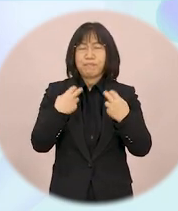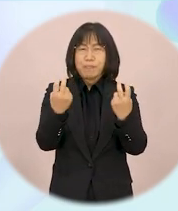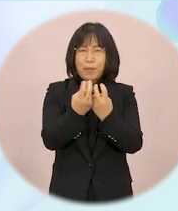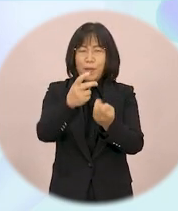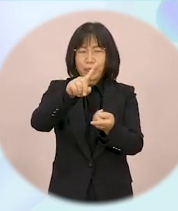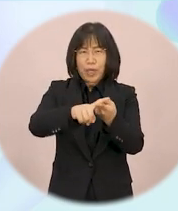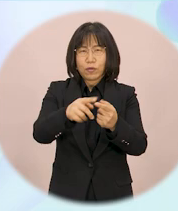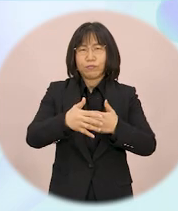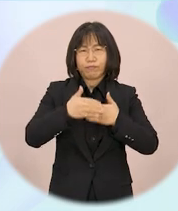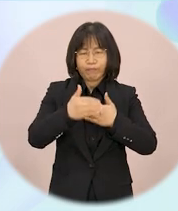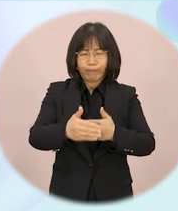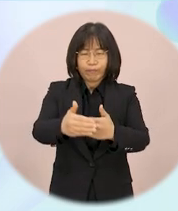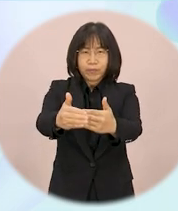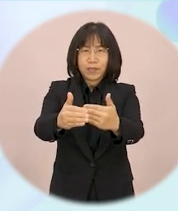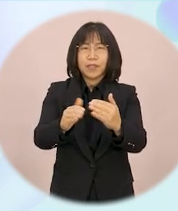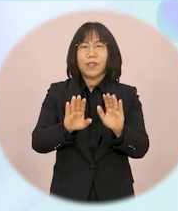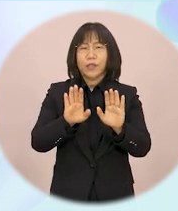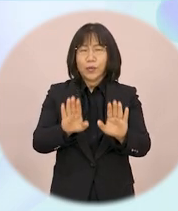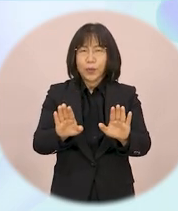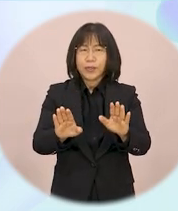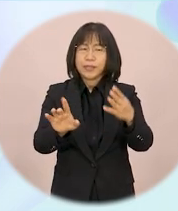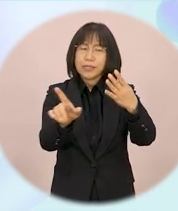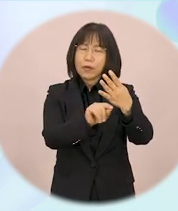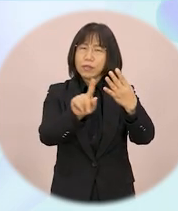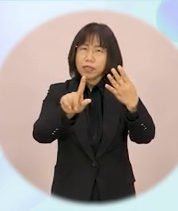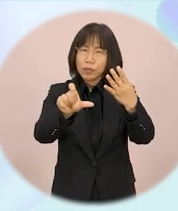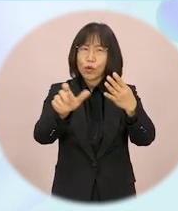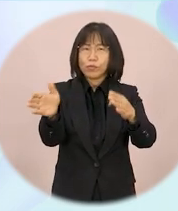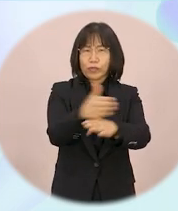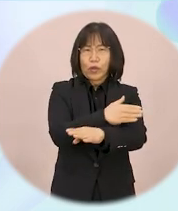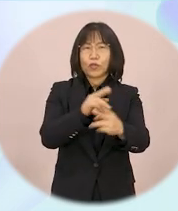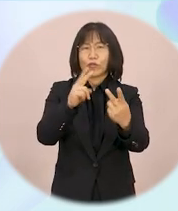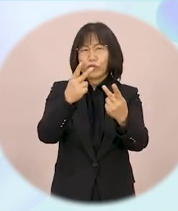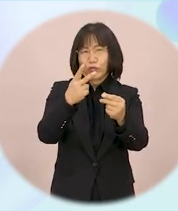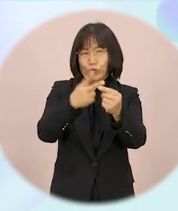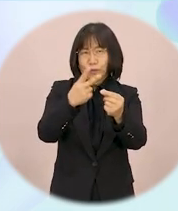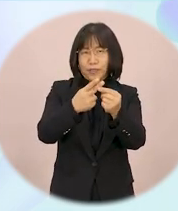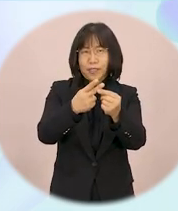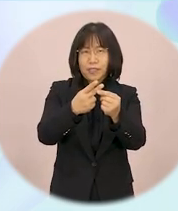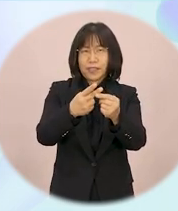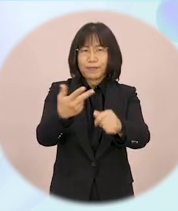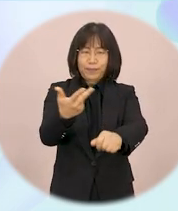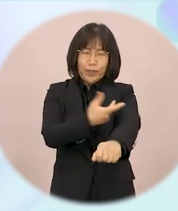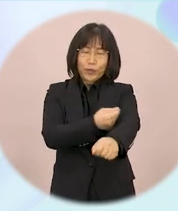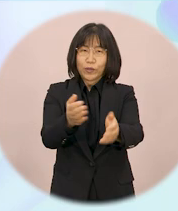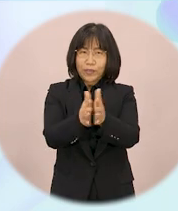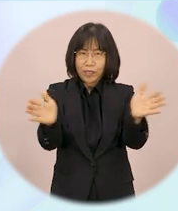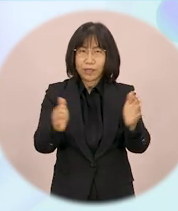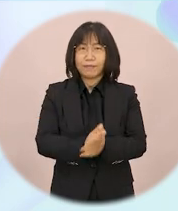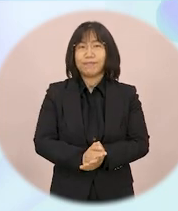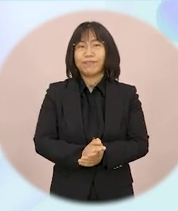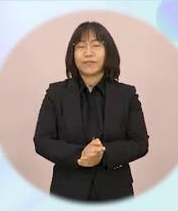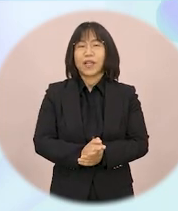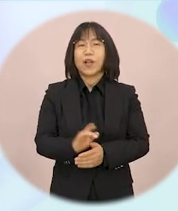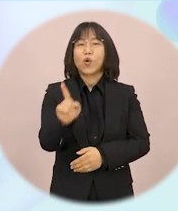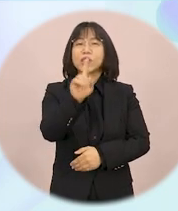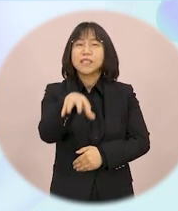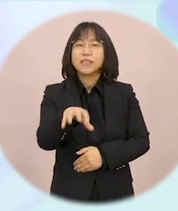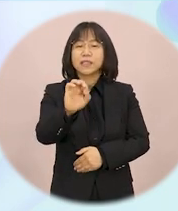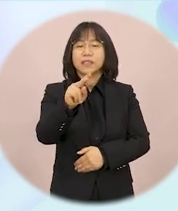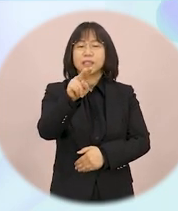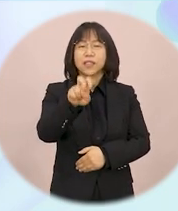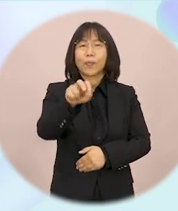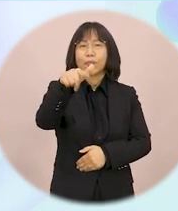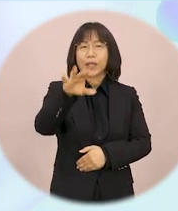2분기 접종이 오는 4월 15일 부터 시작됩니다 예 군은 영광 초등학교에 코론 알고